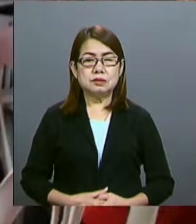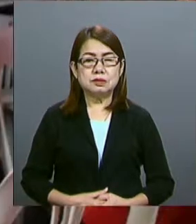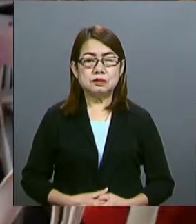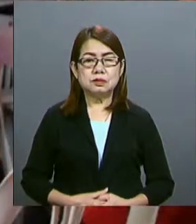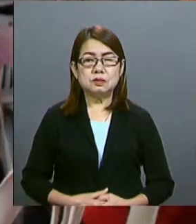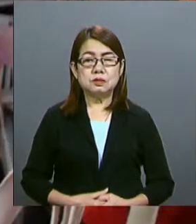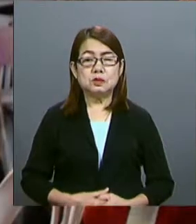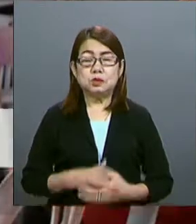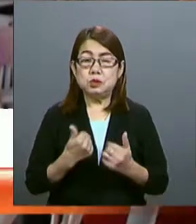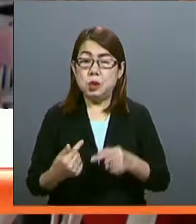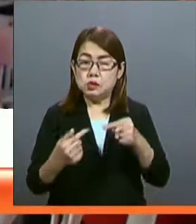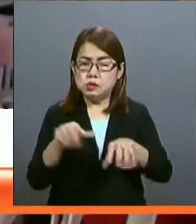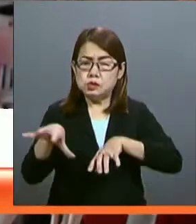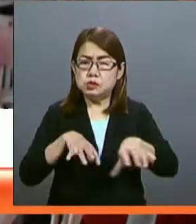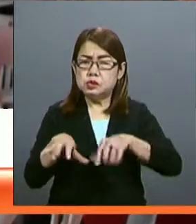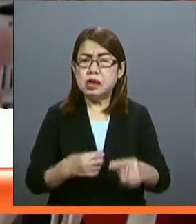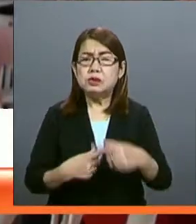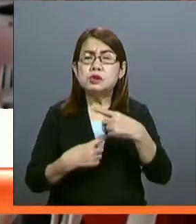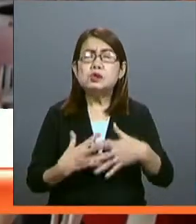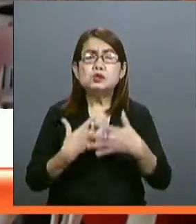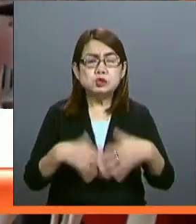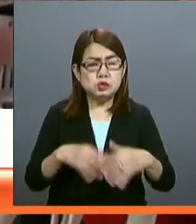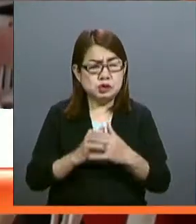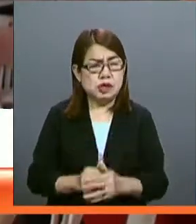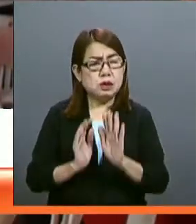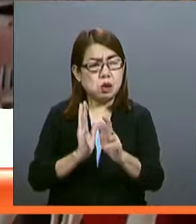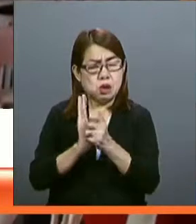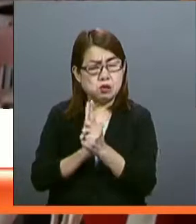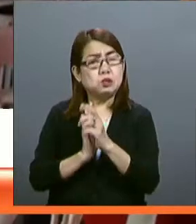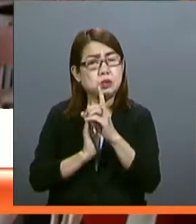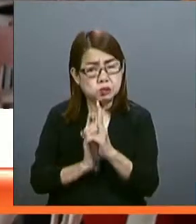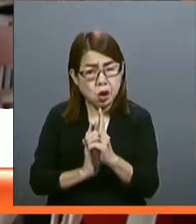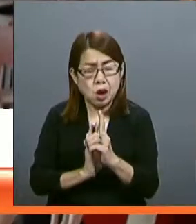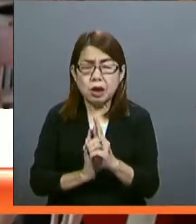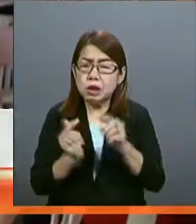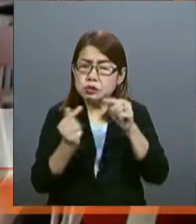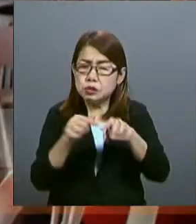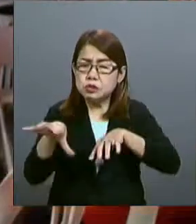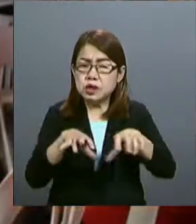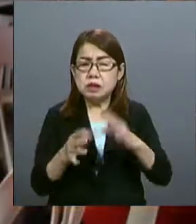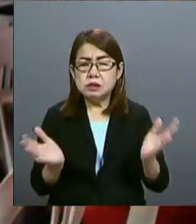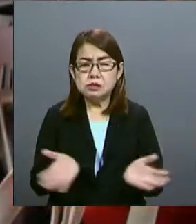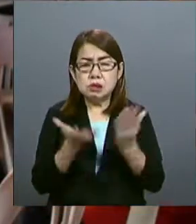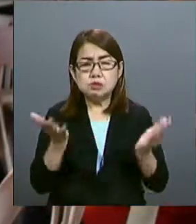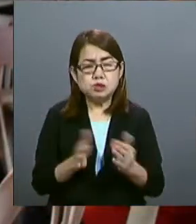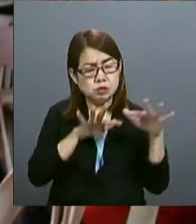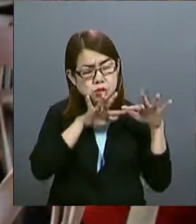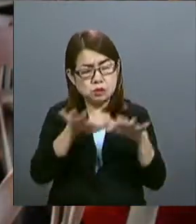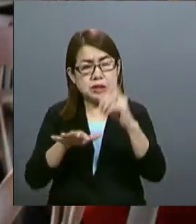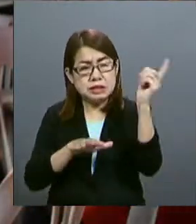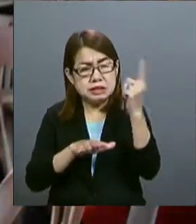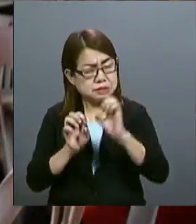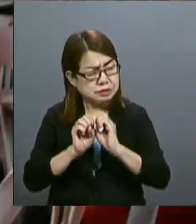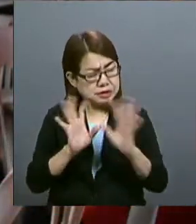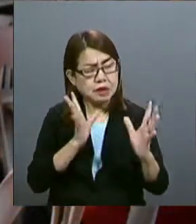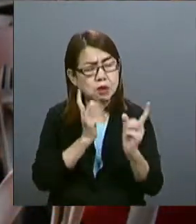งานเทศกาลตรุษจีนอุดรธานีถือได้ว่าเป็นเทศกาลที่ส่งเสริมการท่องเที่ยวและเผยแพร่เอกลักษณ์วัฒนธรรม